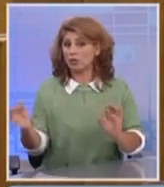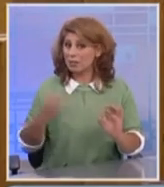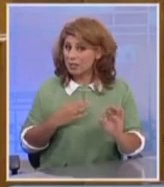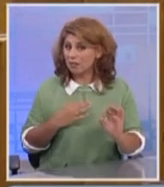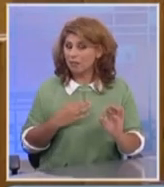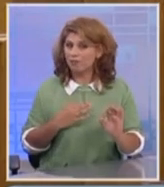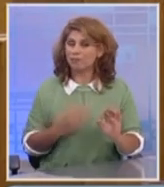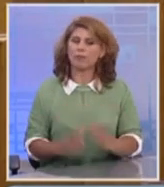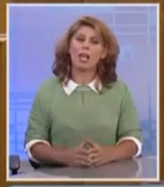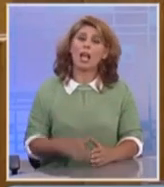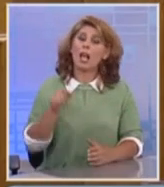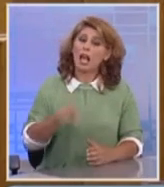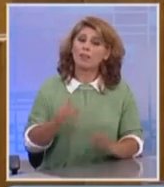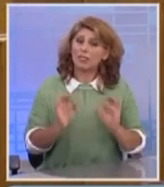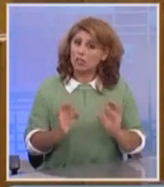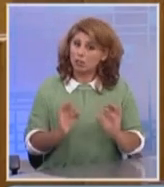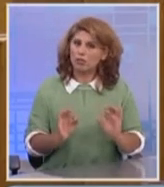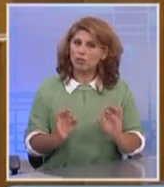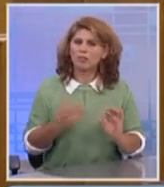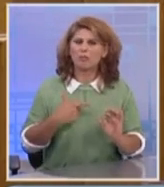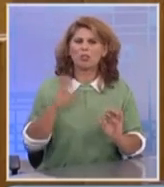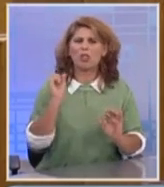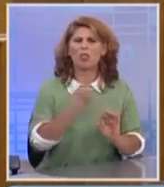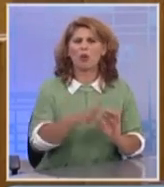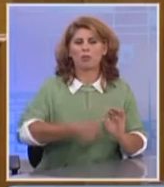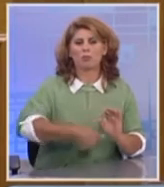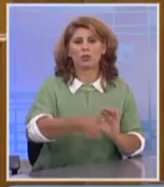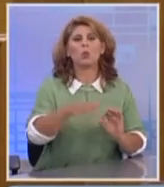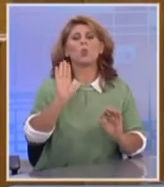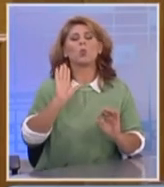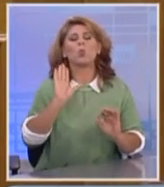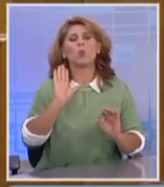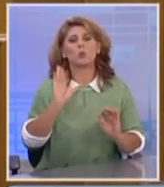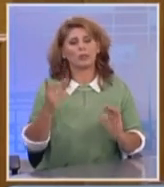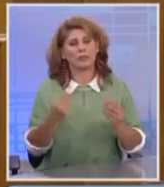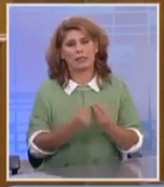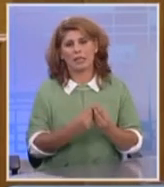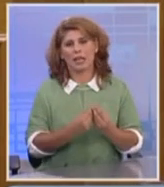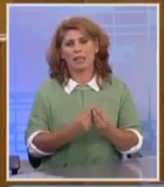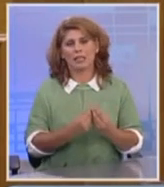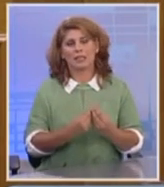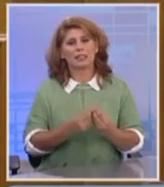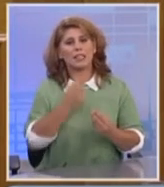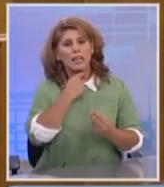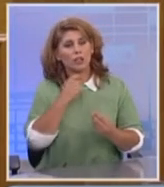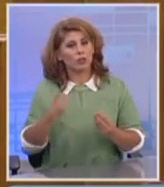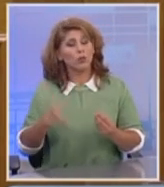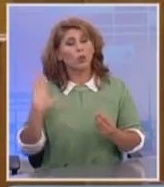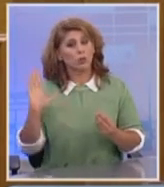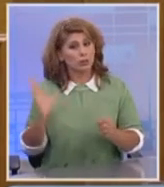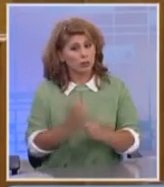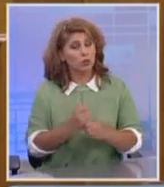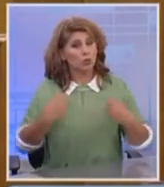μιλάτε? Αυτή την κανονικότητα σας τη χαρίζουμε. Ούτε ανταποκρίνεται σε λαϊκές ανάγκες, ούτε ανταποκρίνεται και